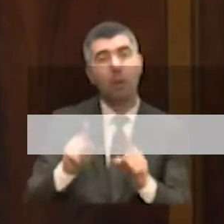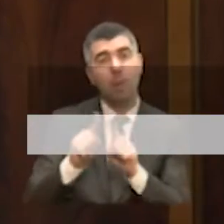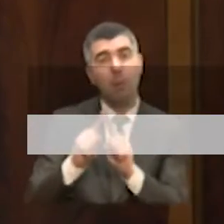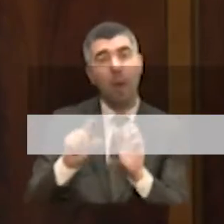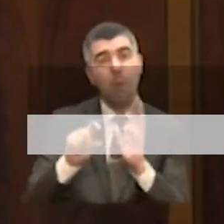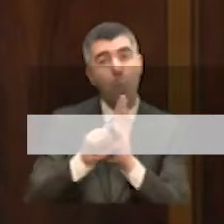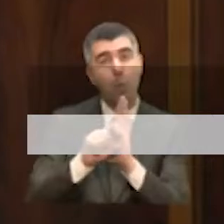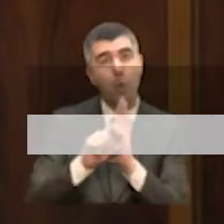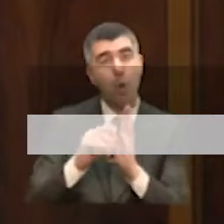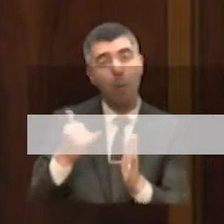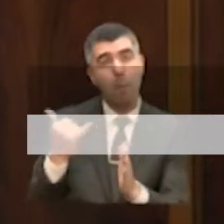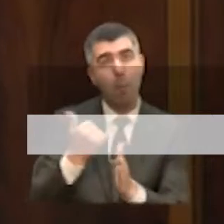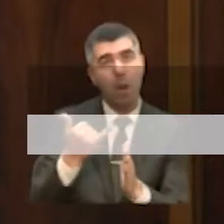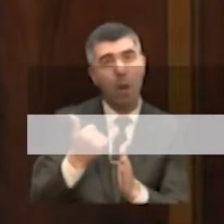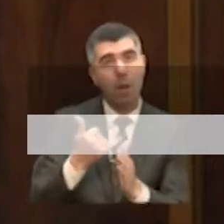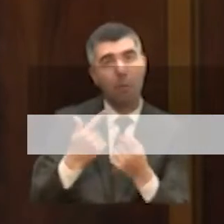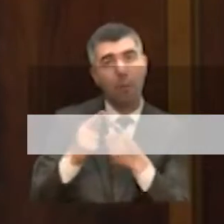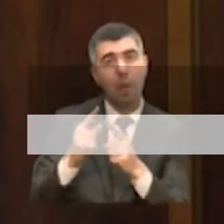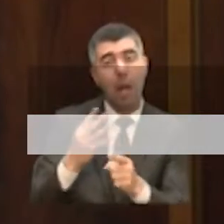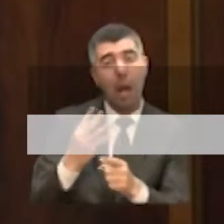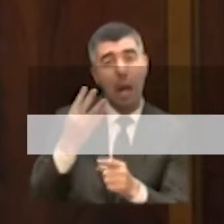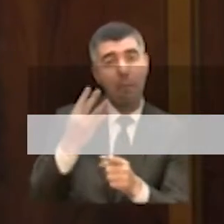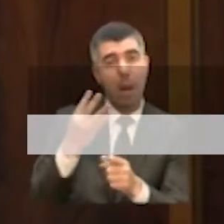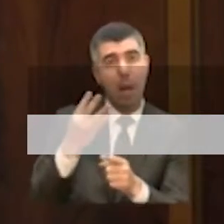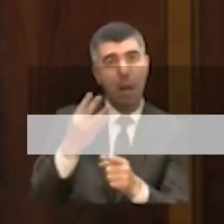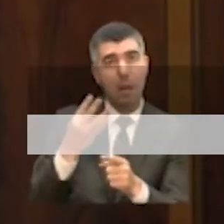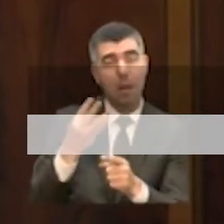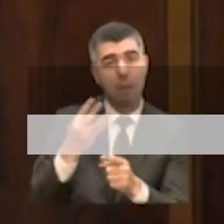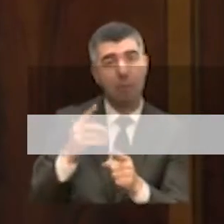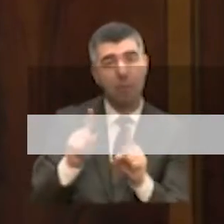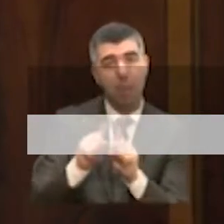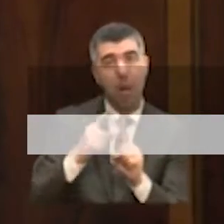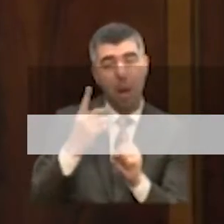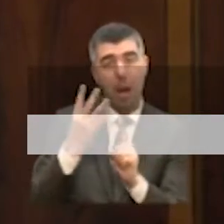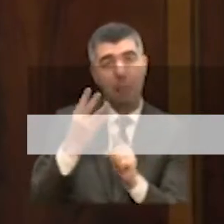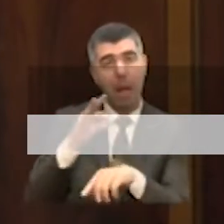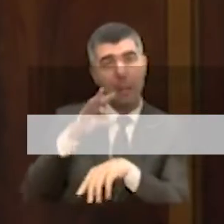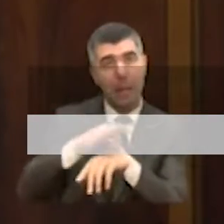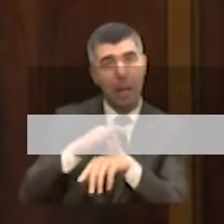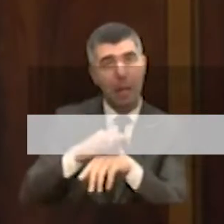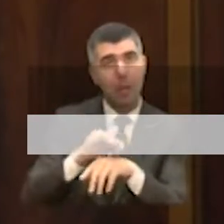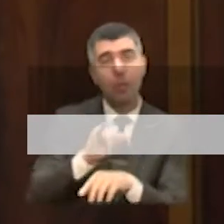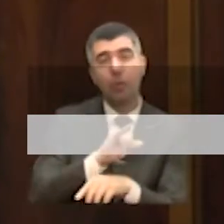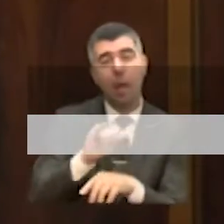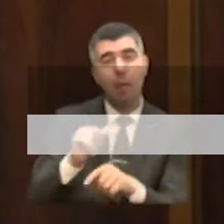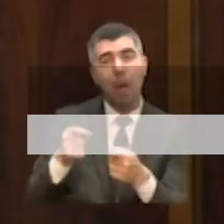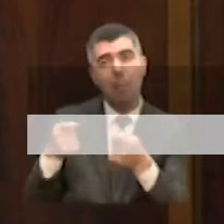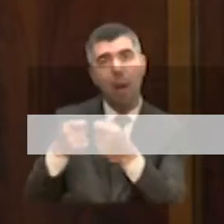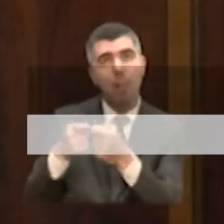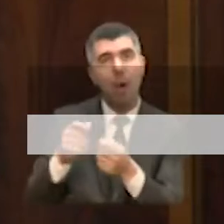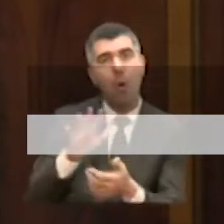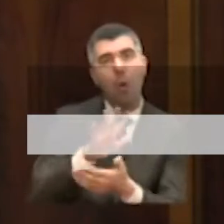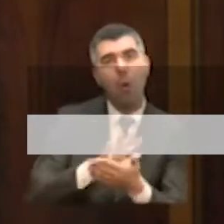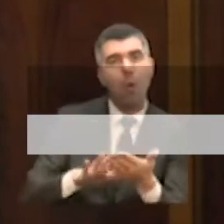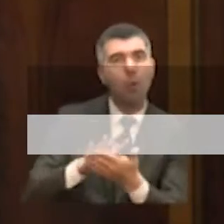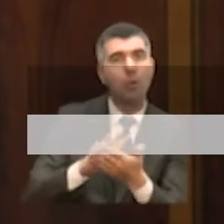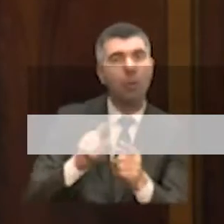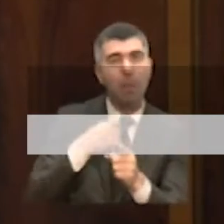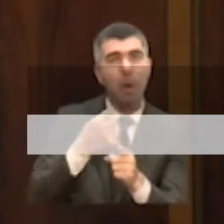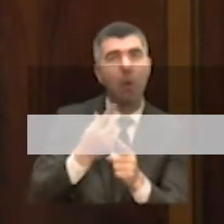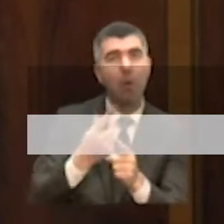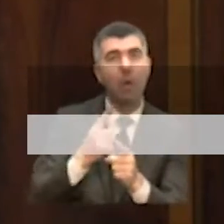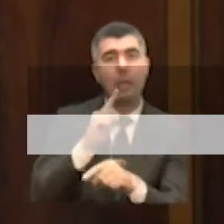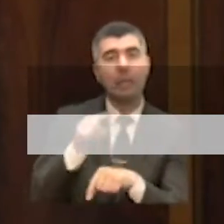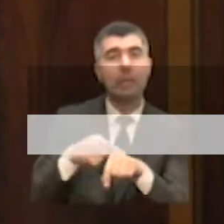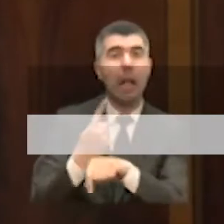مهم عندكم ما ديروش في 4 دقائق باش نشرحوه مزيان، ديروا سؤال مركزي مع جميع الفرق ونعطيه ساعة